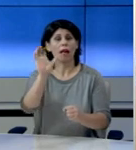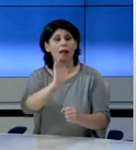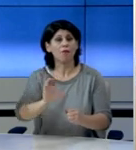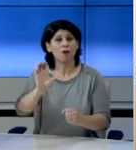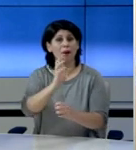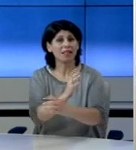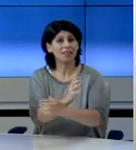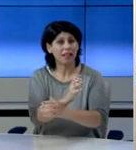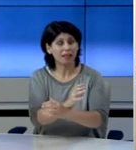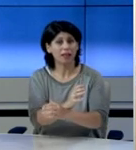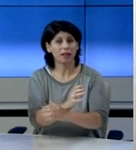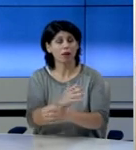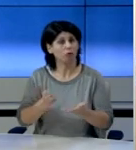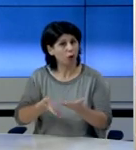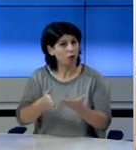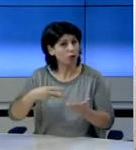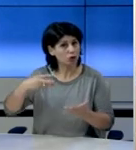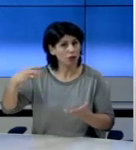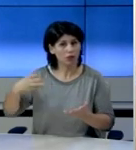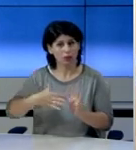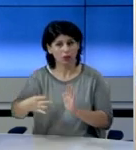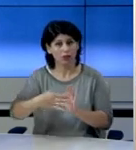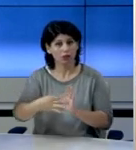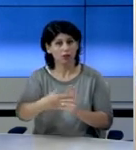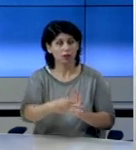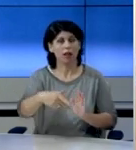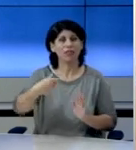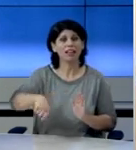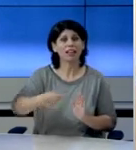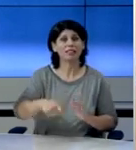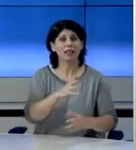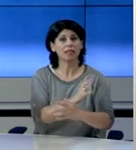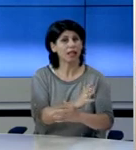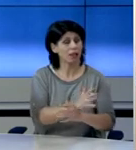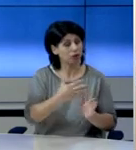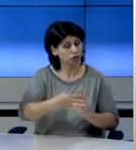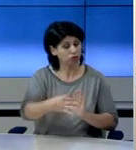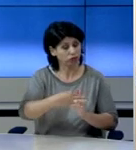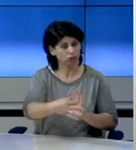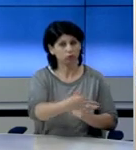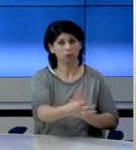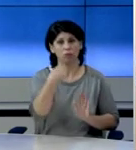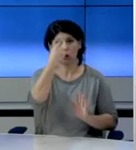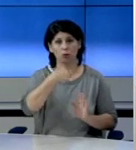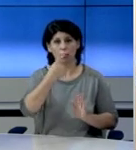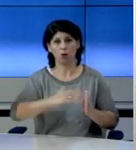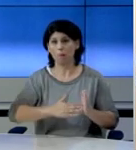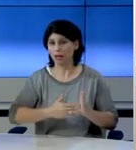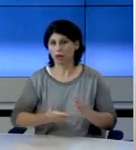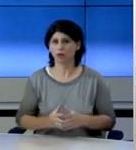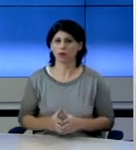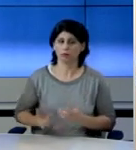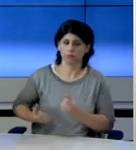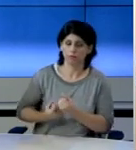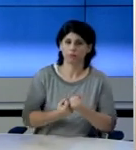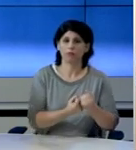Εισαγγελία, συνέβαλε καθοριστικά στη στελέχωση μετά από χρόνια των δικαστηρίων και των εισαγγελιών, ενίσχυσε την Εθνική